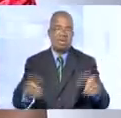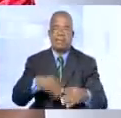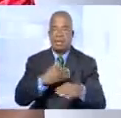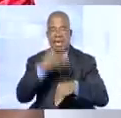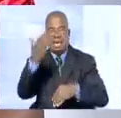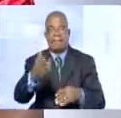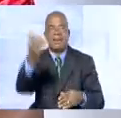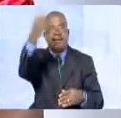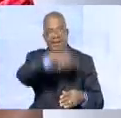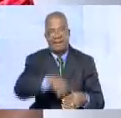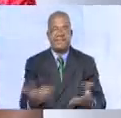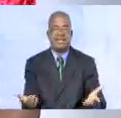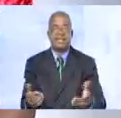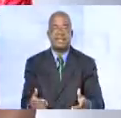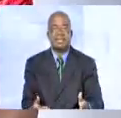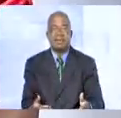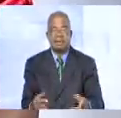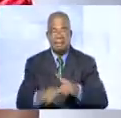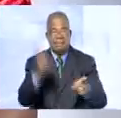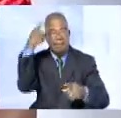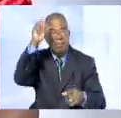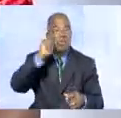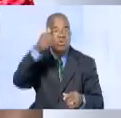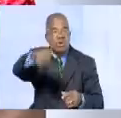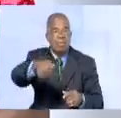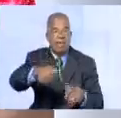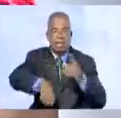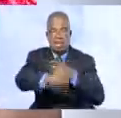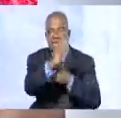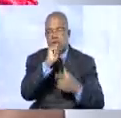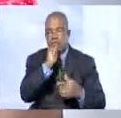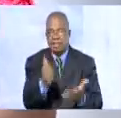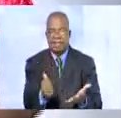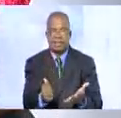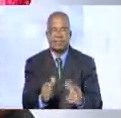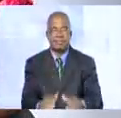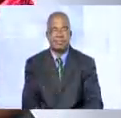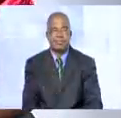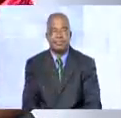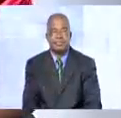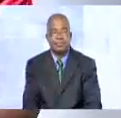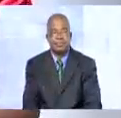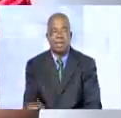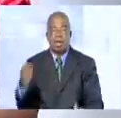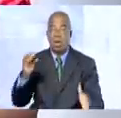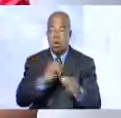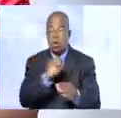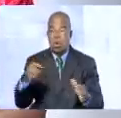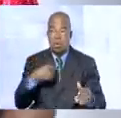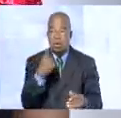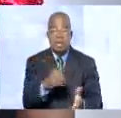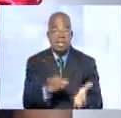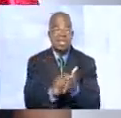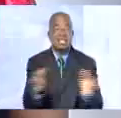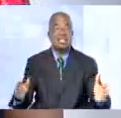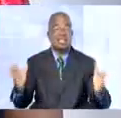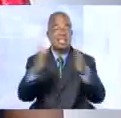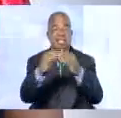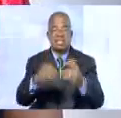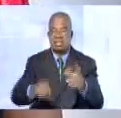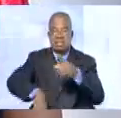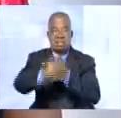Didier Drogba de retrouver sa forme, de mieux servir l'équipe nationale. Bien sûr. Voilà. Alors, on disait tout à l'heure que cette rencontre sera donc la